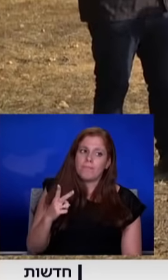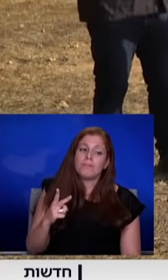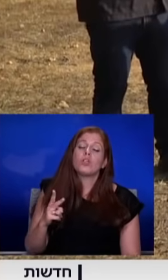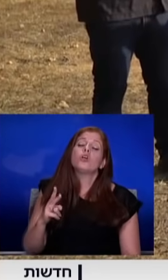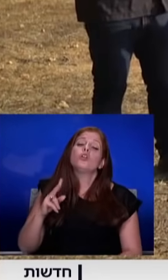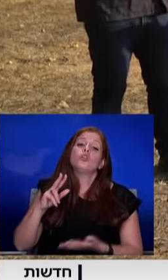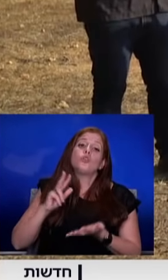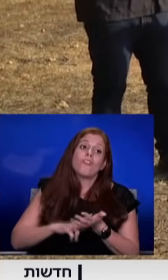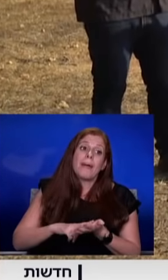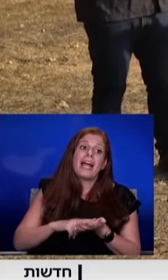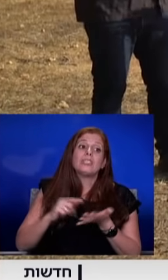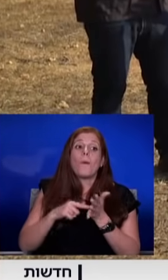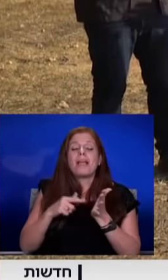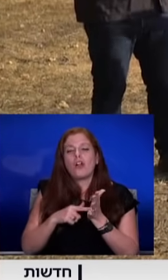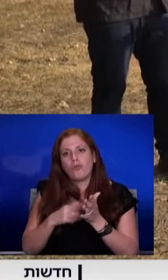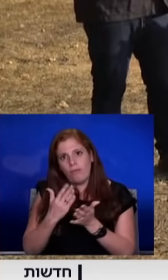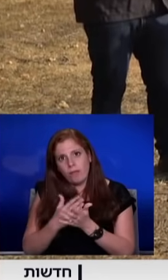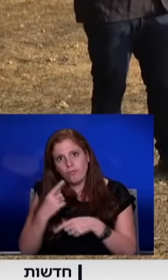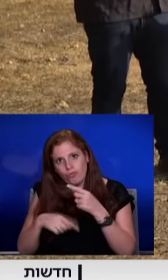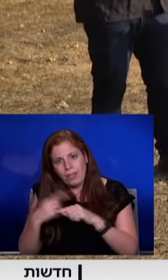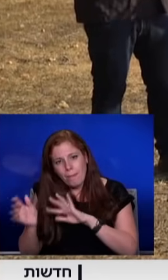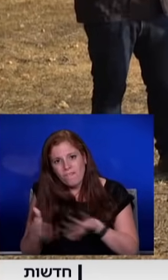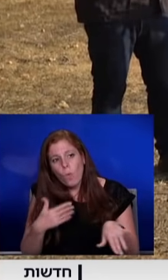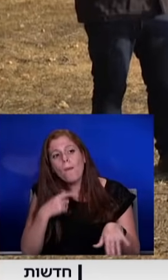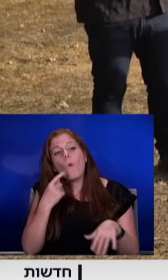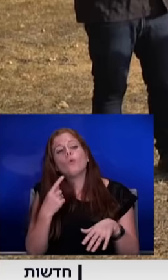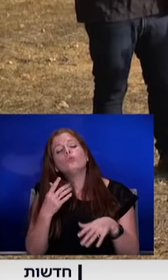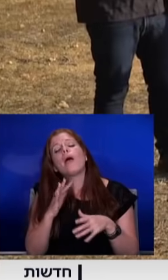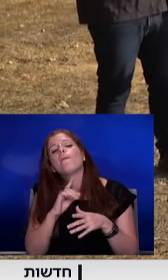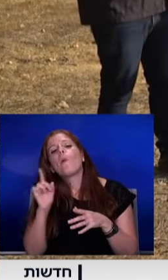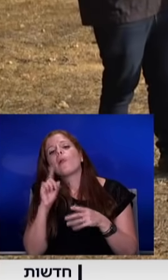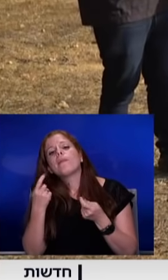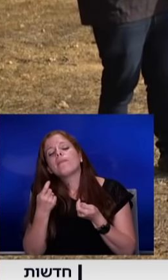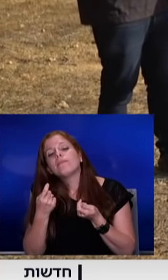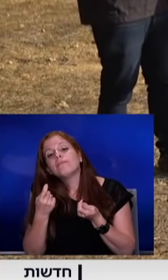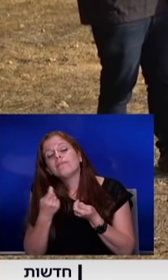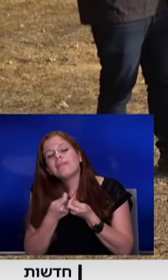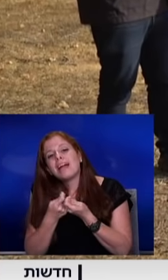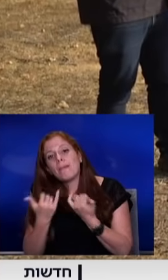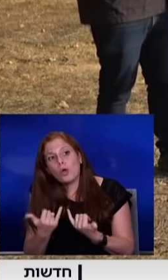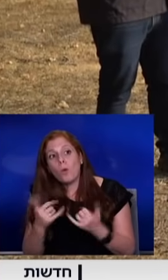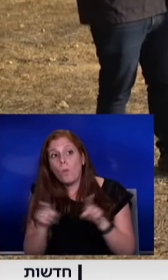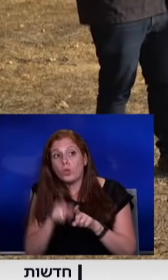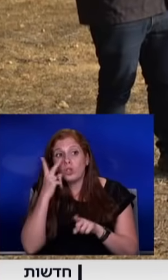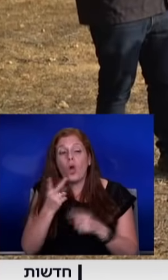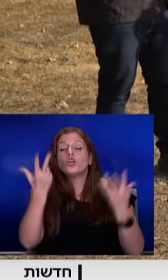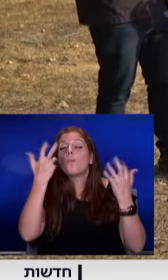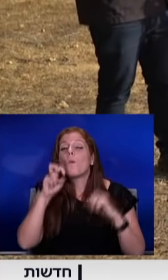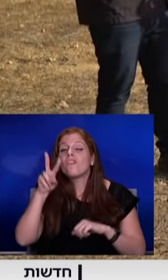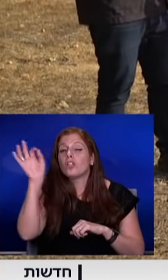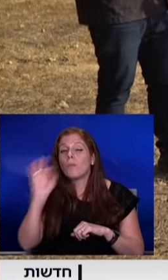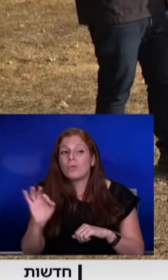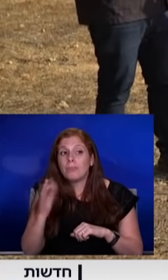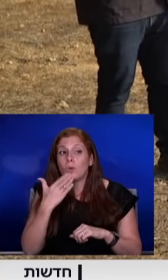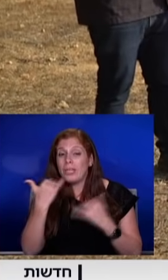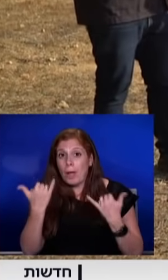או שבגלל שעברו כמה עשרות שנים, הם טועים ביחס להיום, כי כמו שאתה יכול לראות, 82% מהיהודים היום, כאשר